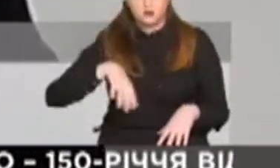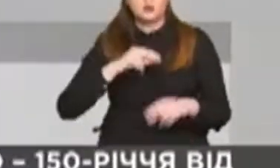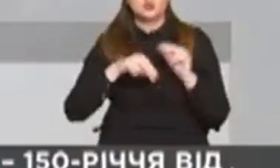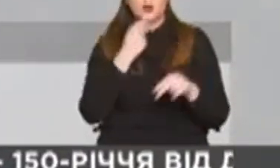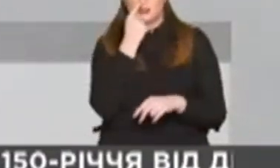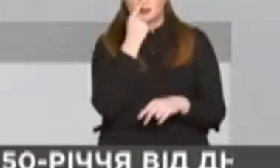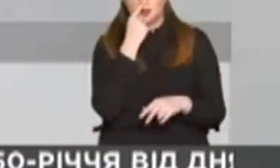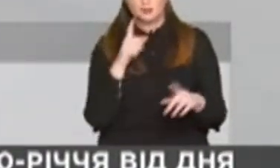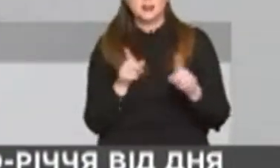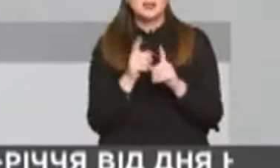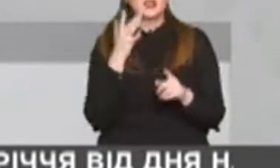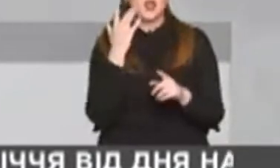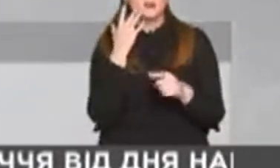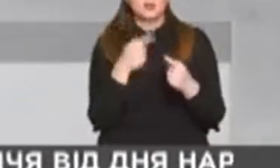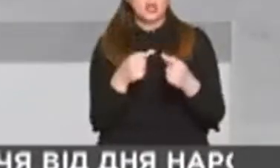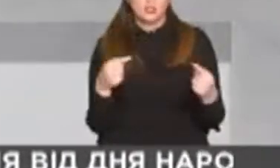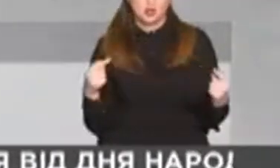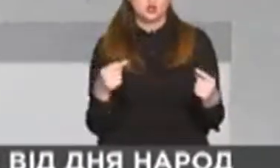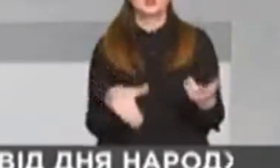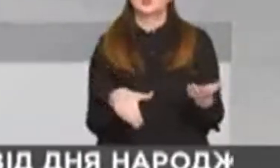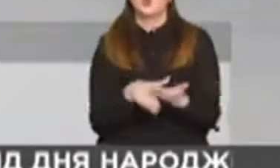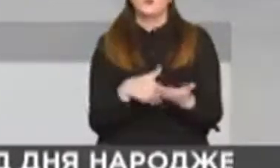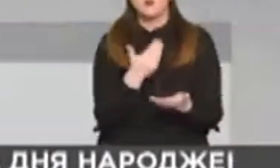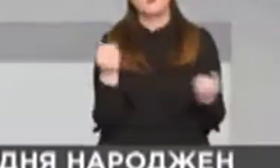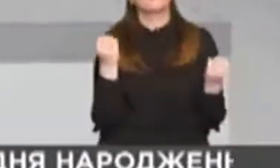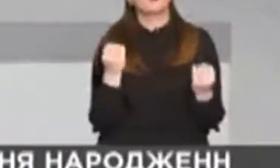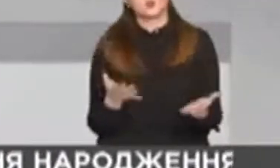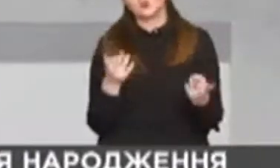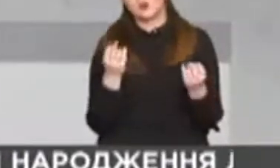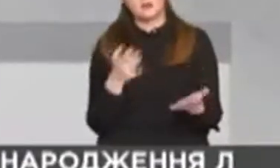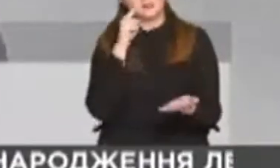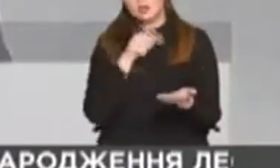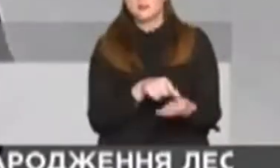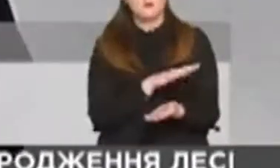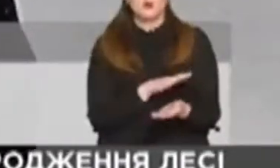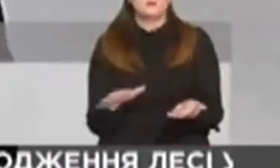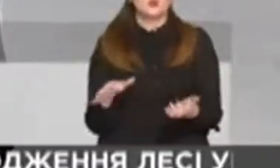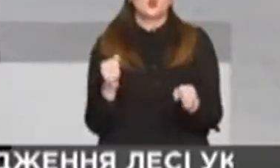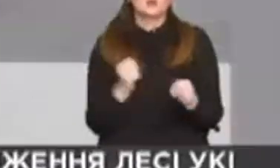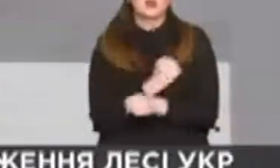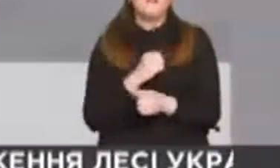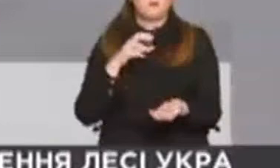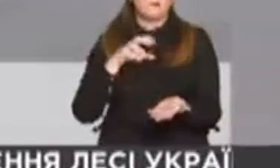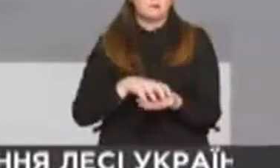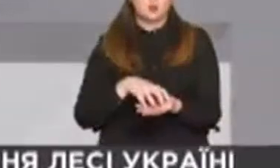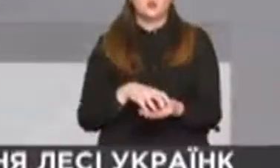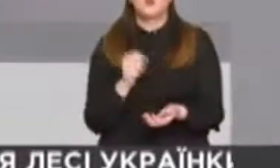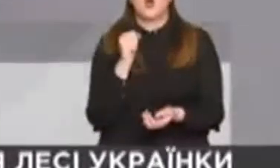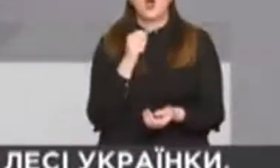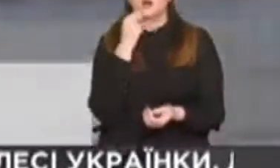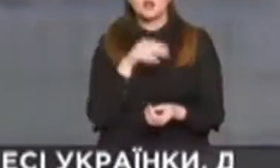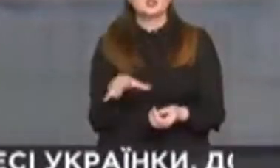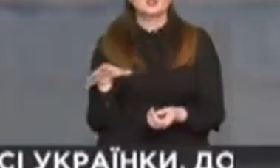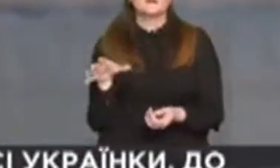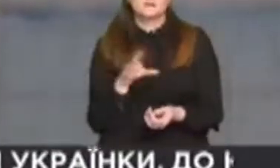ніс. Такі елементарні речі допоможуть вам просто-напросто не потрапити до травмпункту. А краще все в